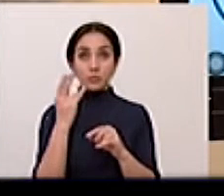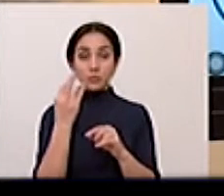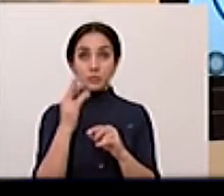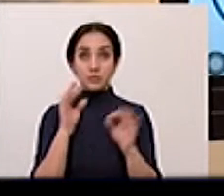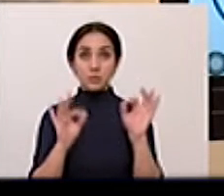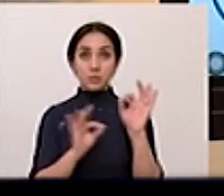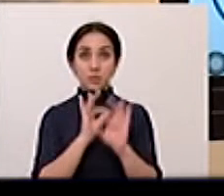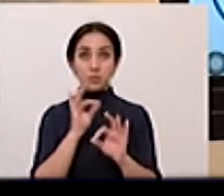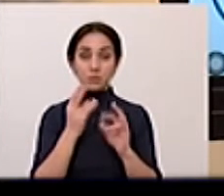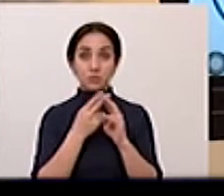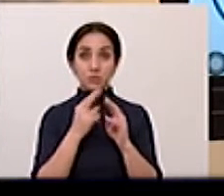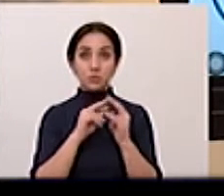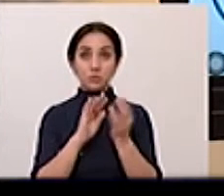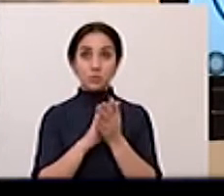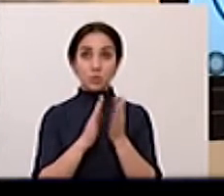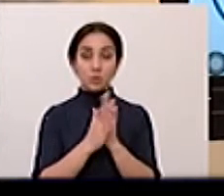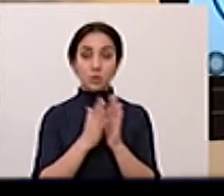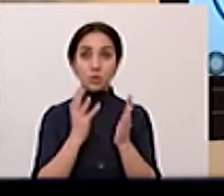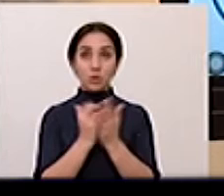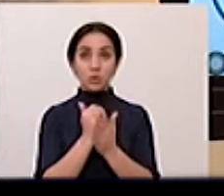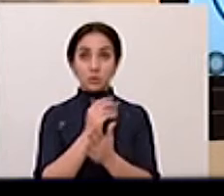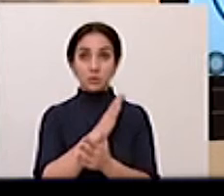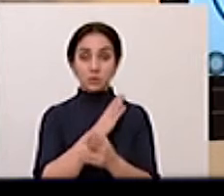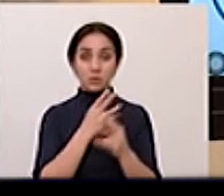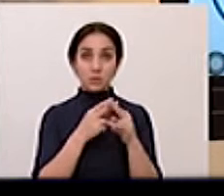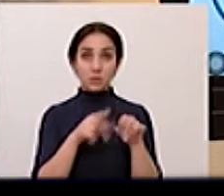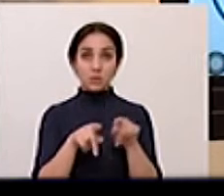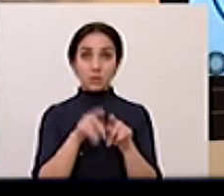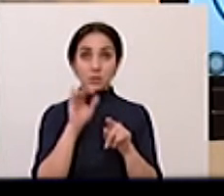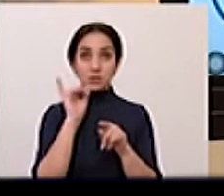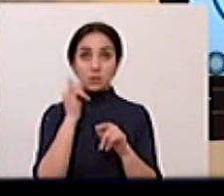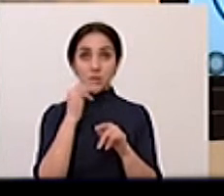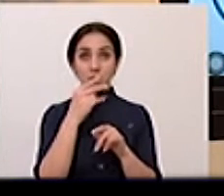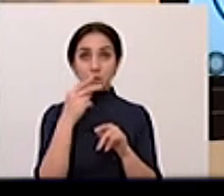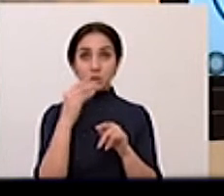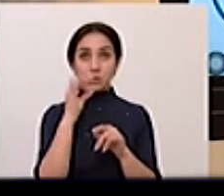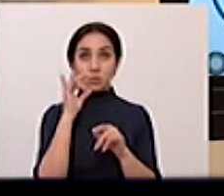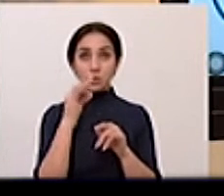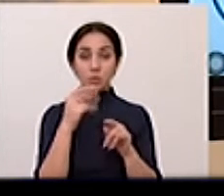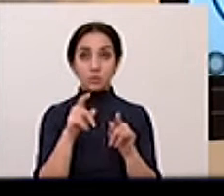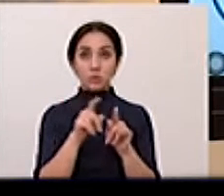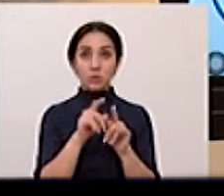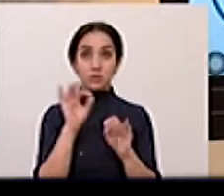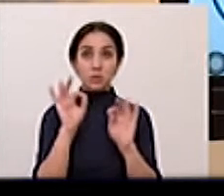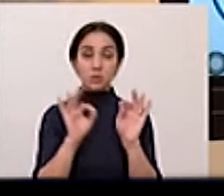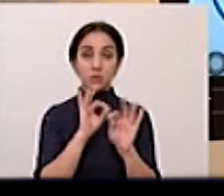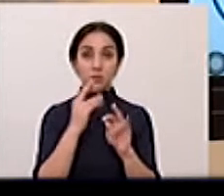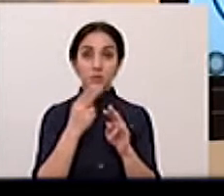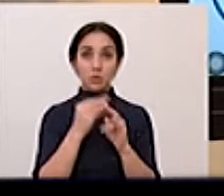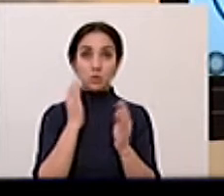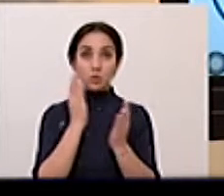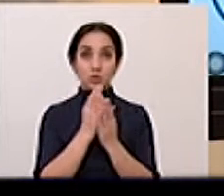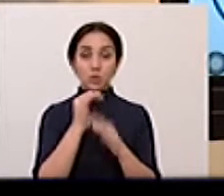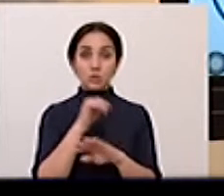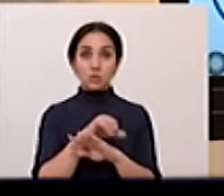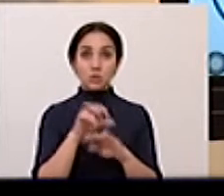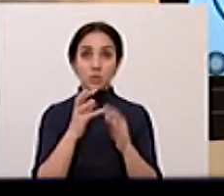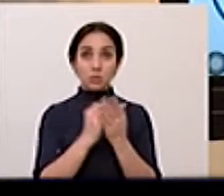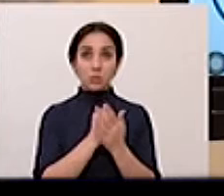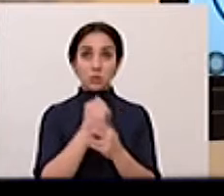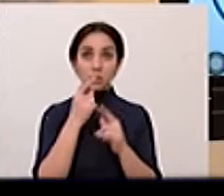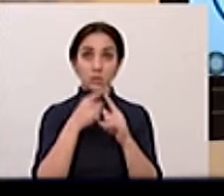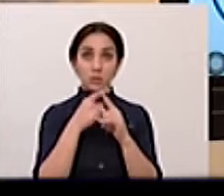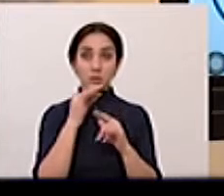funksiyaning grafigi ushbu holatda aniqlandi. Y teng 0 grafik to'g'ri chiziqdan iborat.